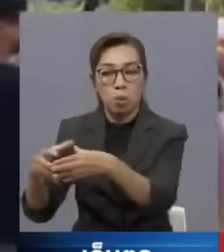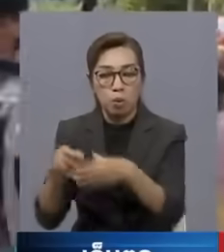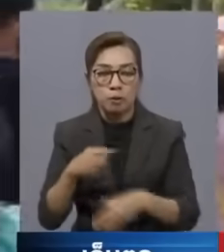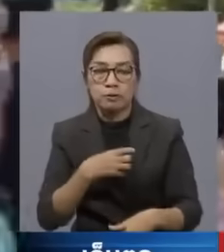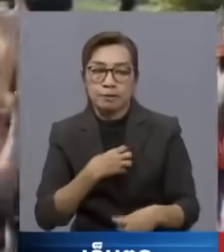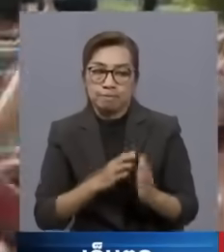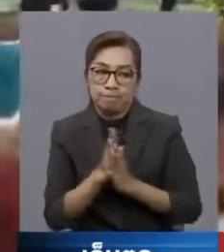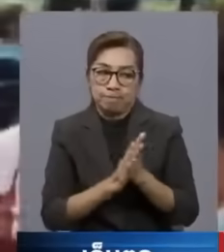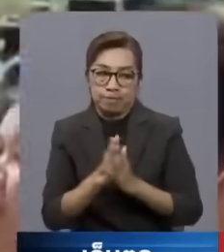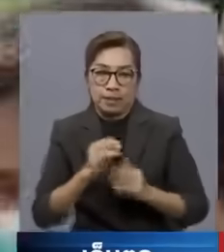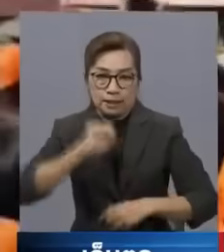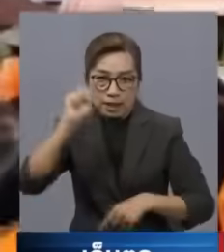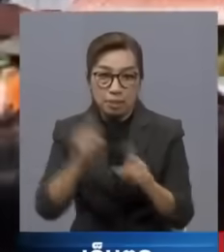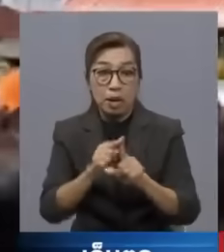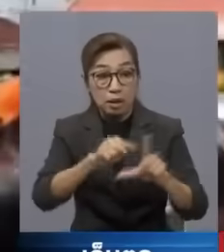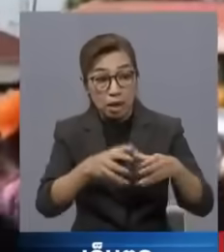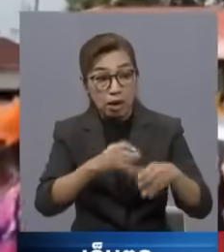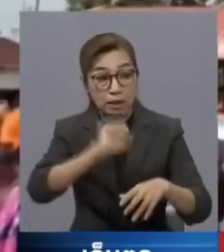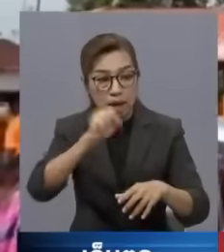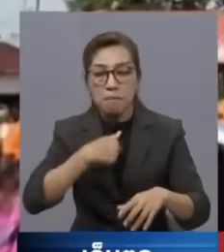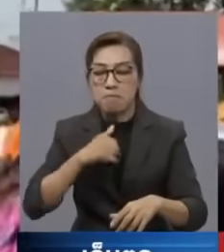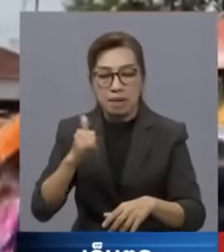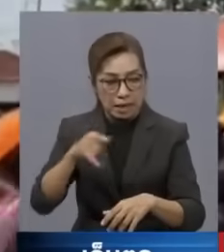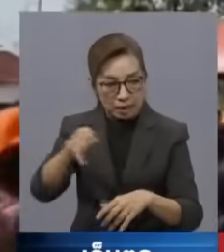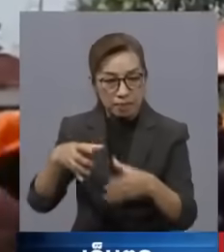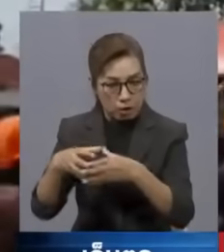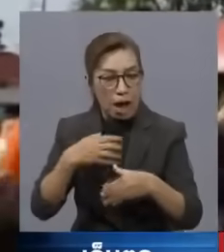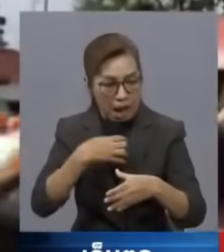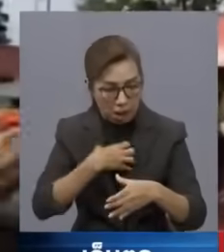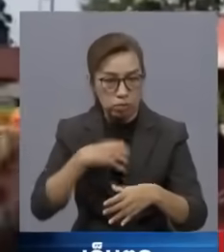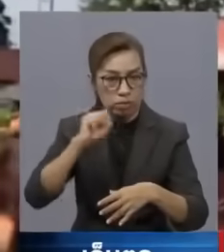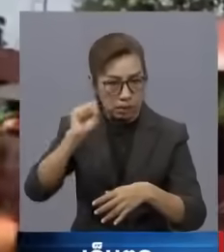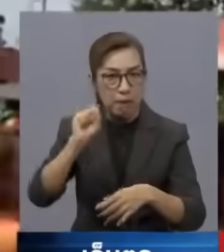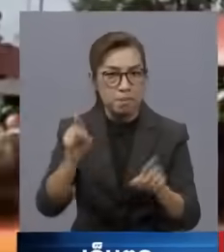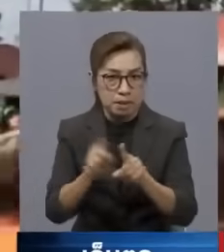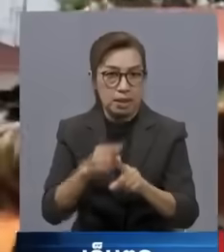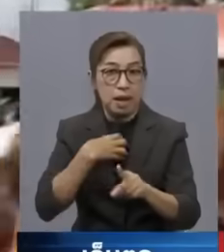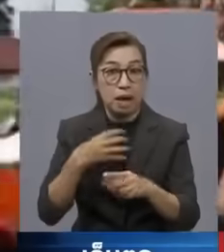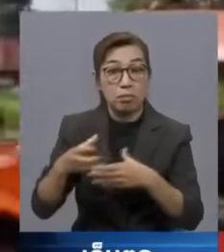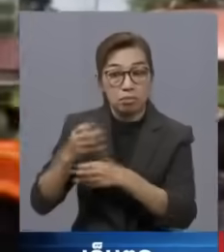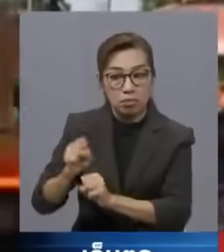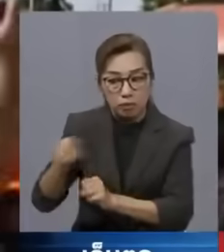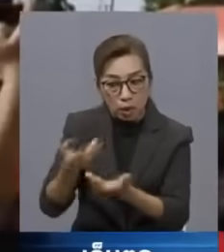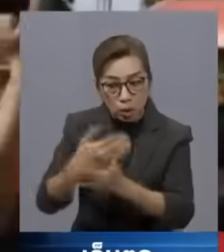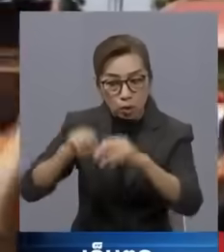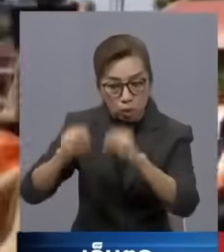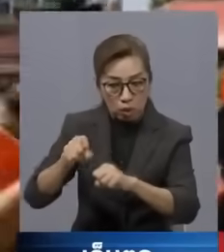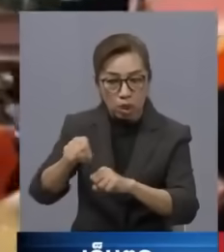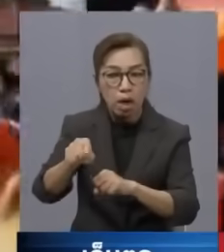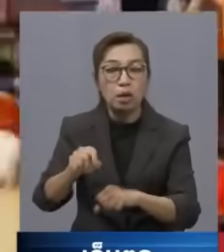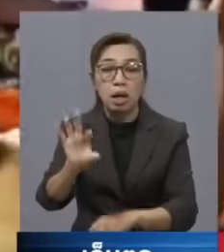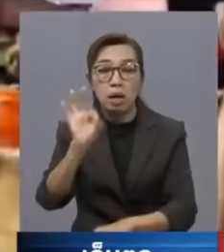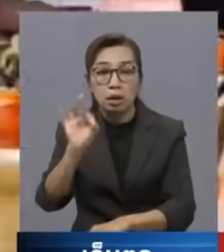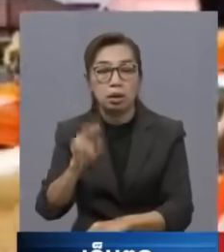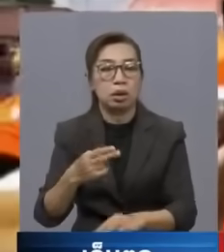กันเขาก็ไม่กลัวต่อชัยชนะของทางก้าวไกลอย่างฟากฝั่งของประชาธิปัตย์นะครับเห็นว่าล่าสุดมีมติส่งนายแพทย์บัญญัติ